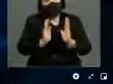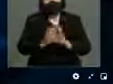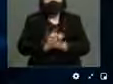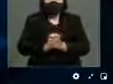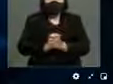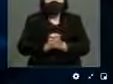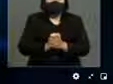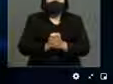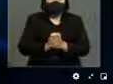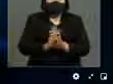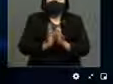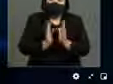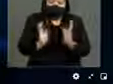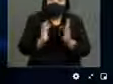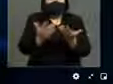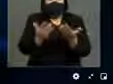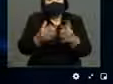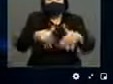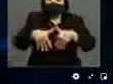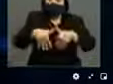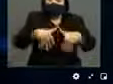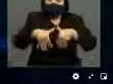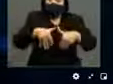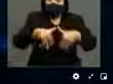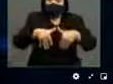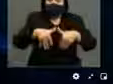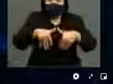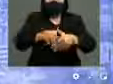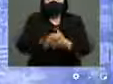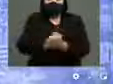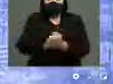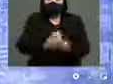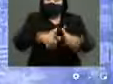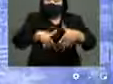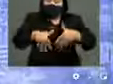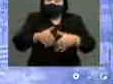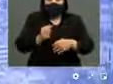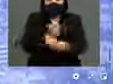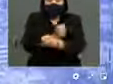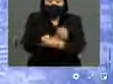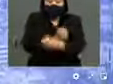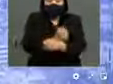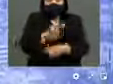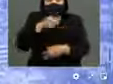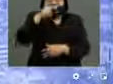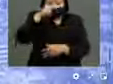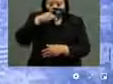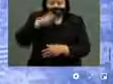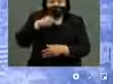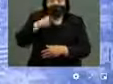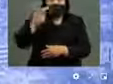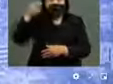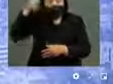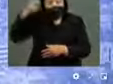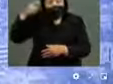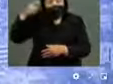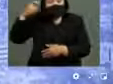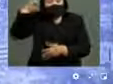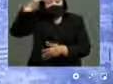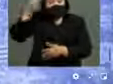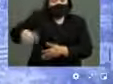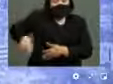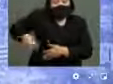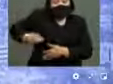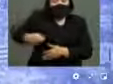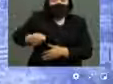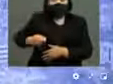ขอขอบคุณพี่น้องชาวผู้ใช้แรงงานนะครับทั้งไทยและต่างด้าวนะครับคือประเทศเพื่อนบ้านทั้งหลายที่เ